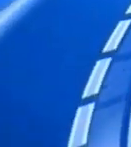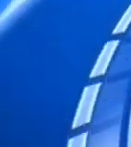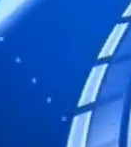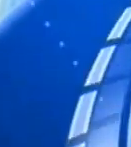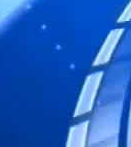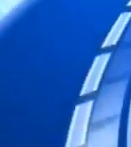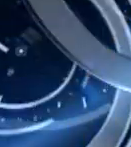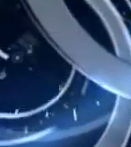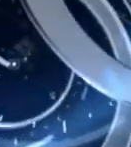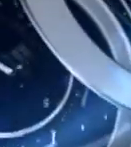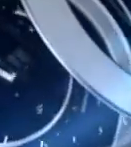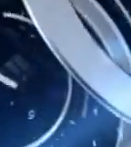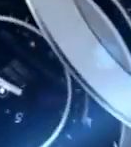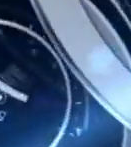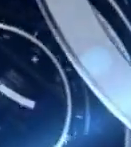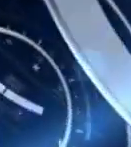Дякую.